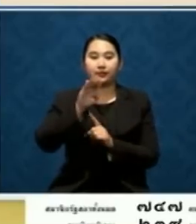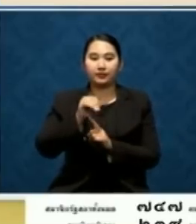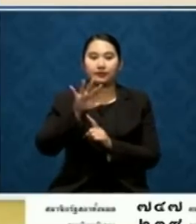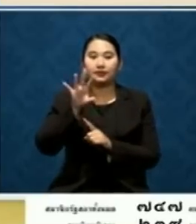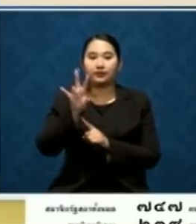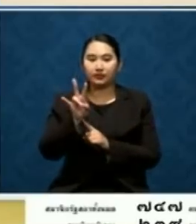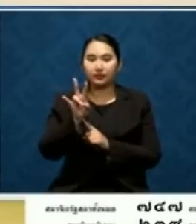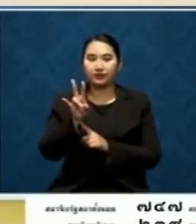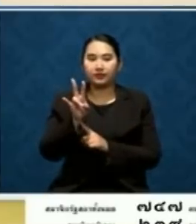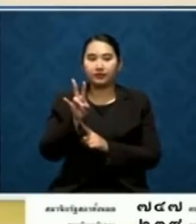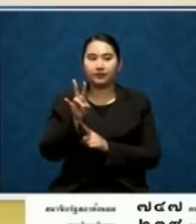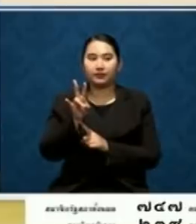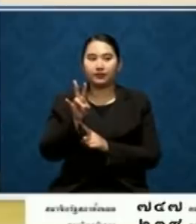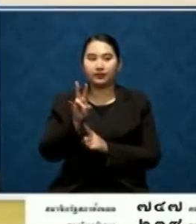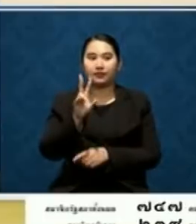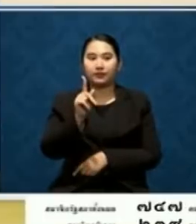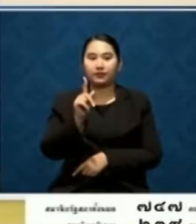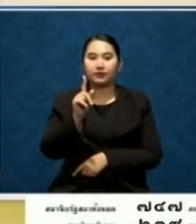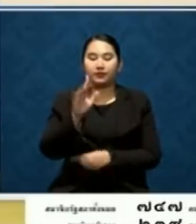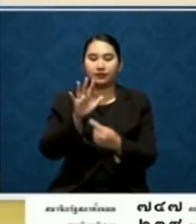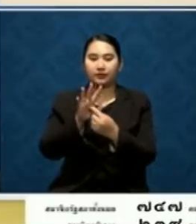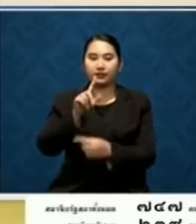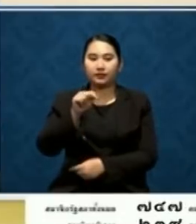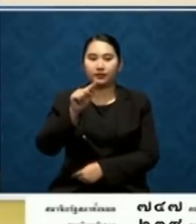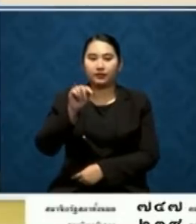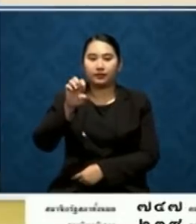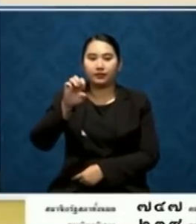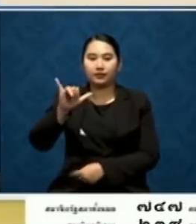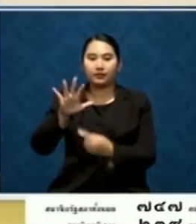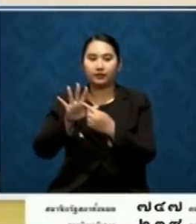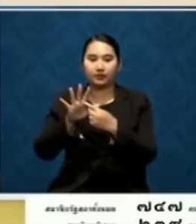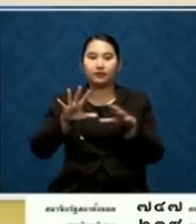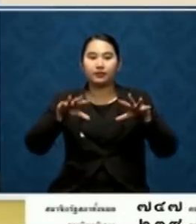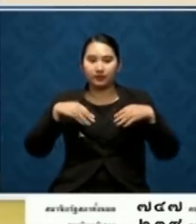47นางสาวขัตติยาสวัสดิผล เห็นชอบค่ะ